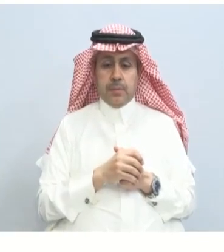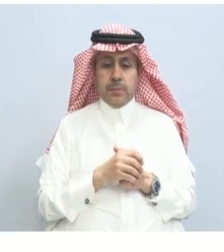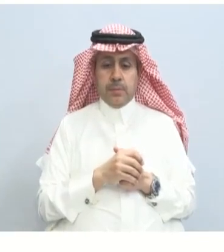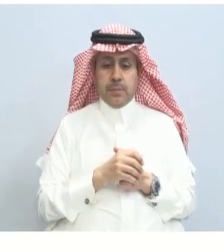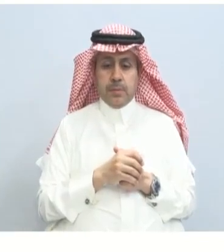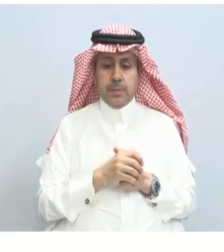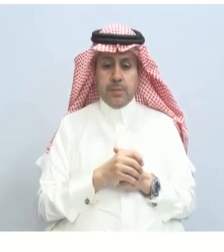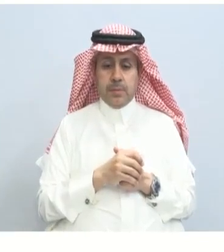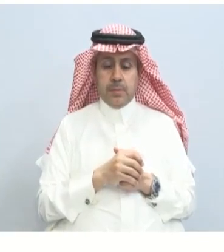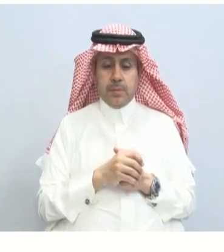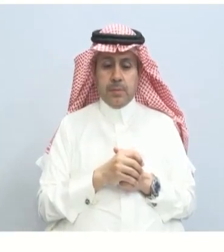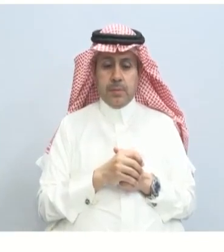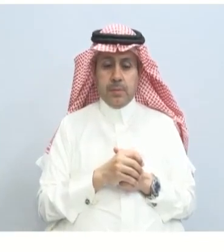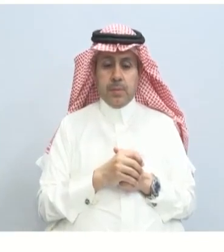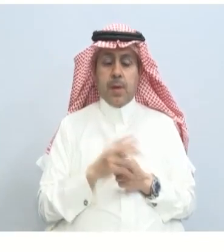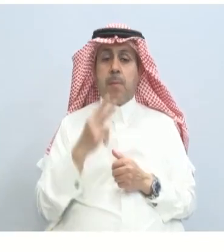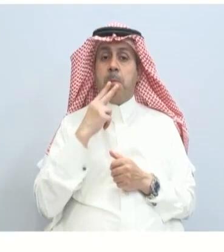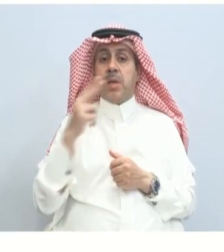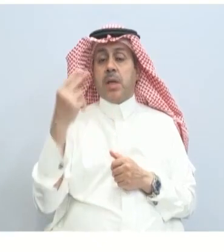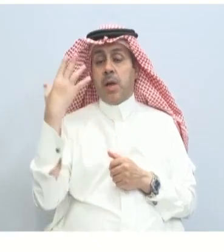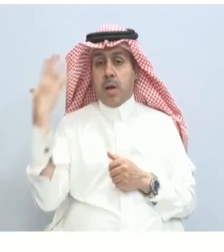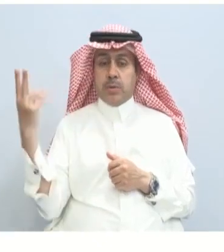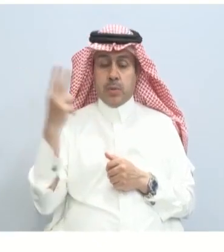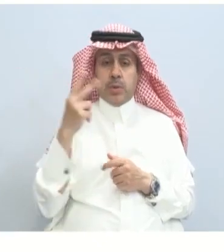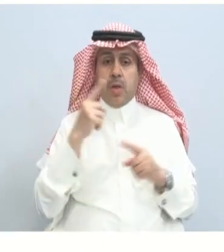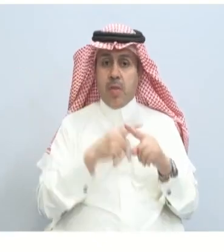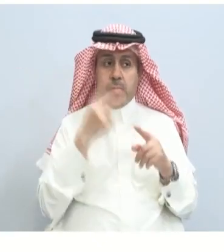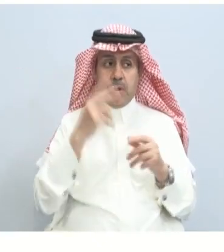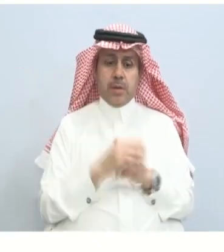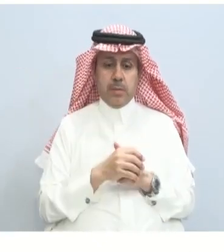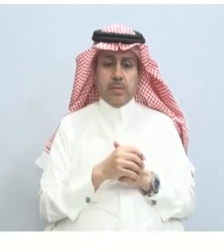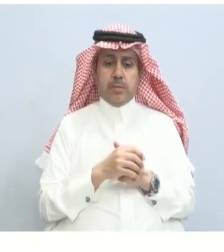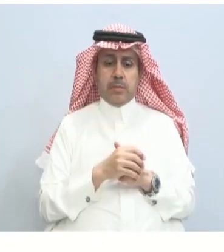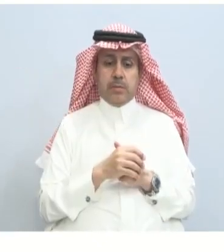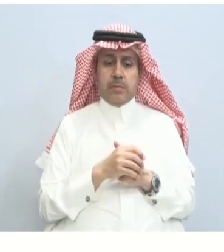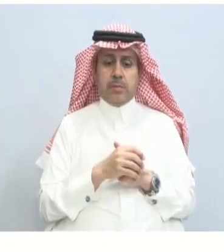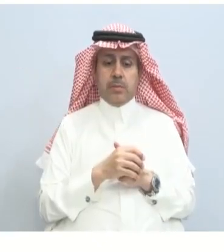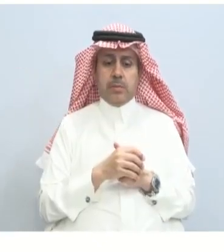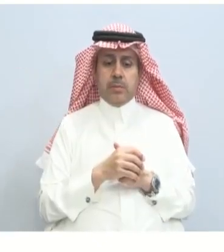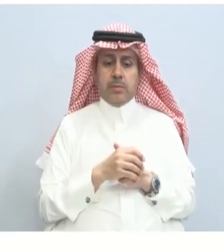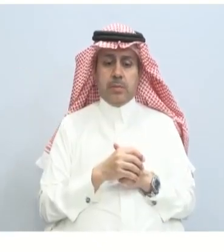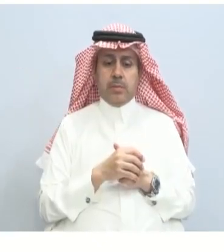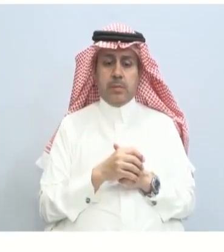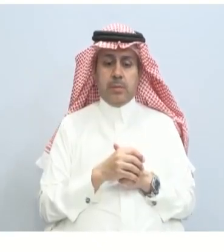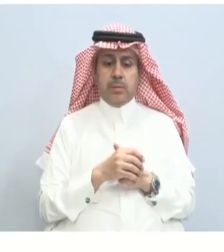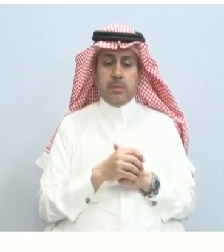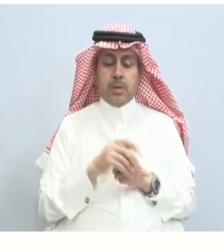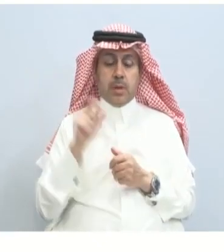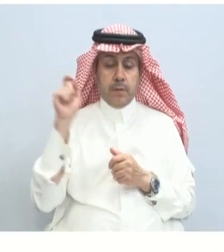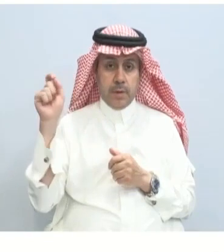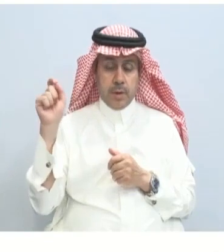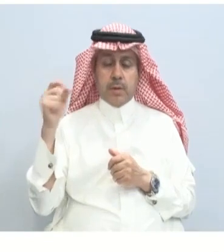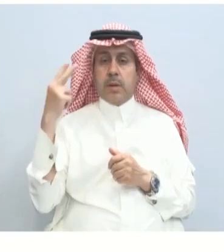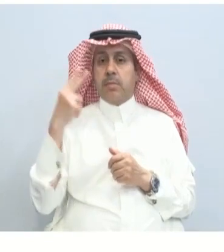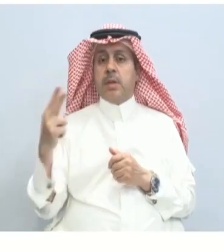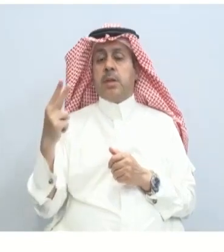ليس حلا ال 225 لو ضربتها في 2 كم بتعطيني ها يعني لو قلنا ان الثيتا 200